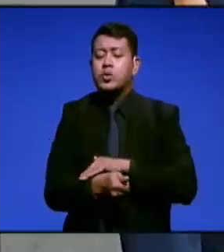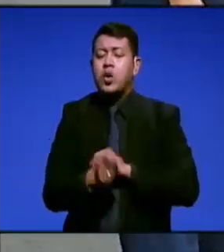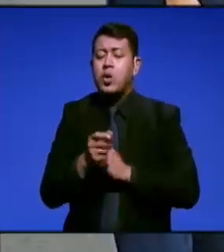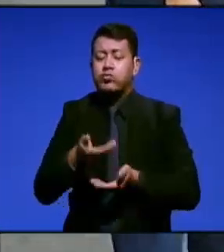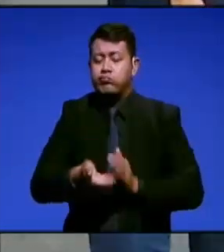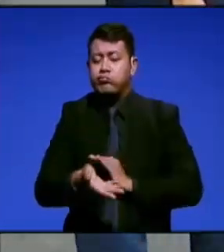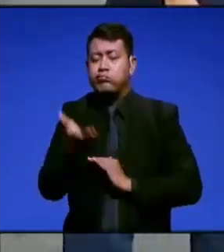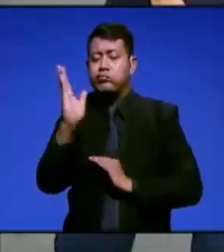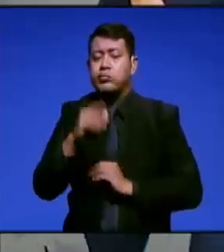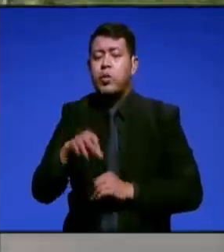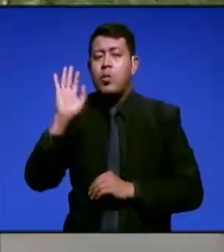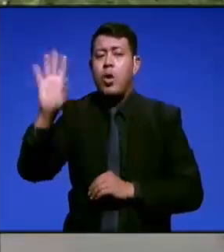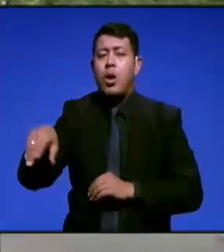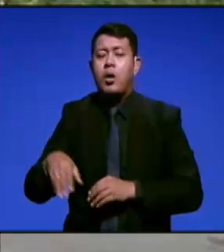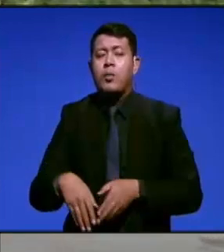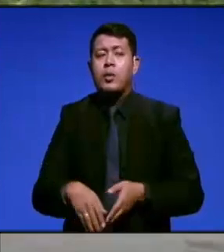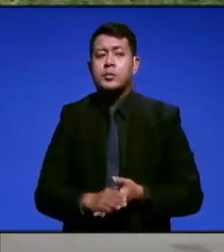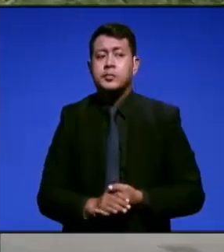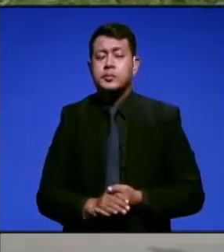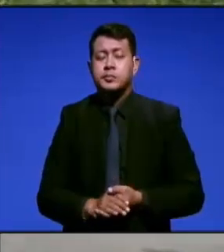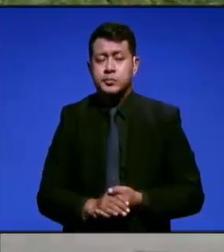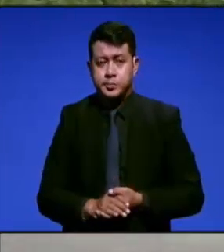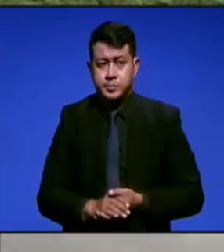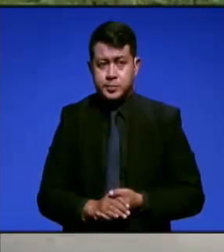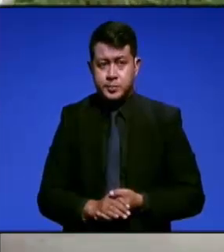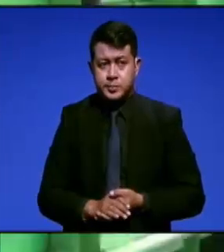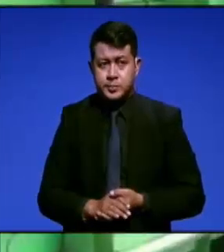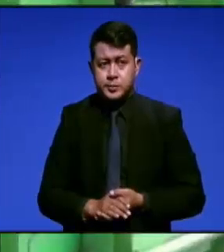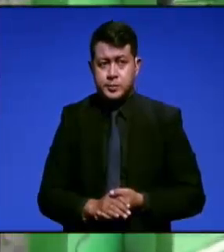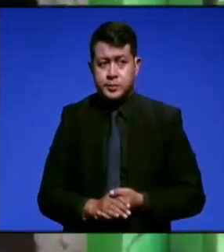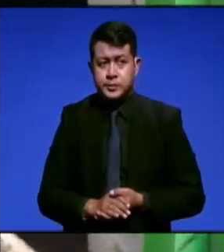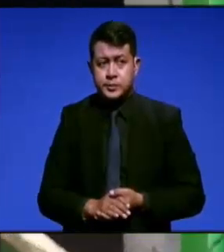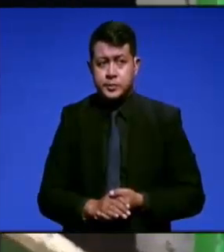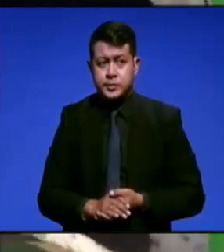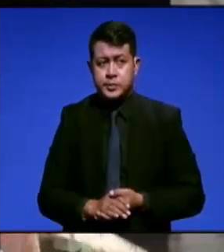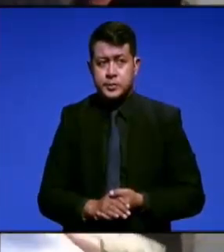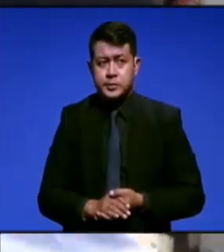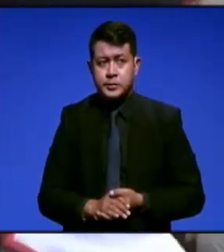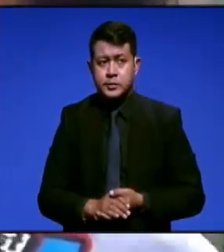demi meloloskan pemudik di pos penyekatan. Tim Liputan Transmedia.